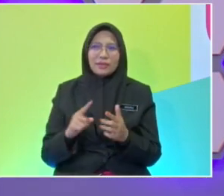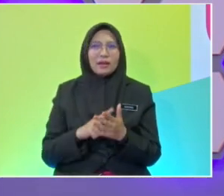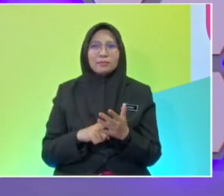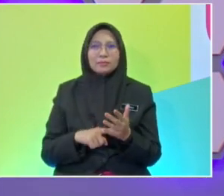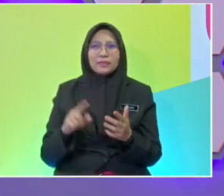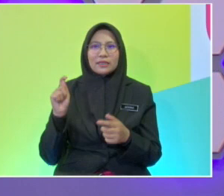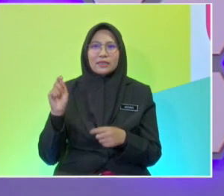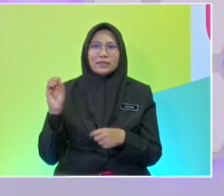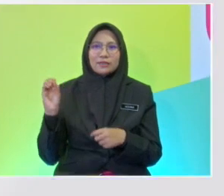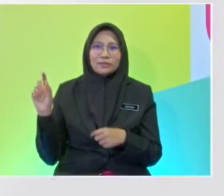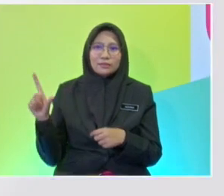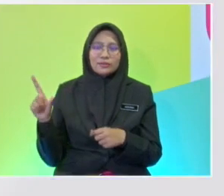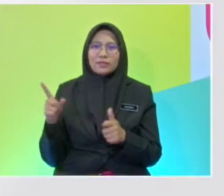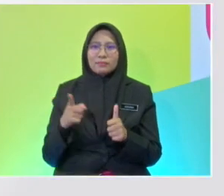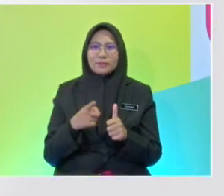animasi